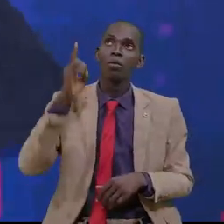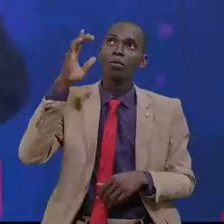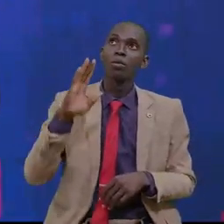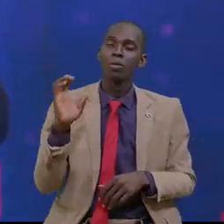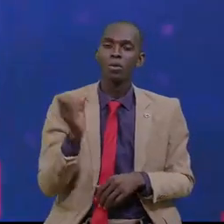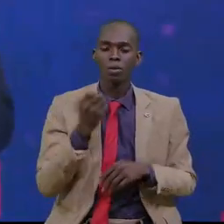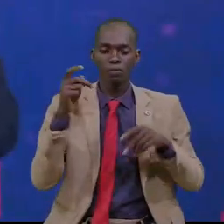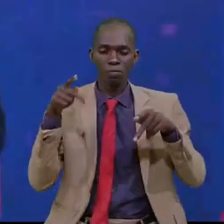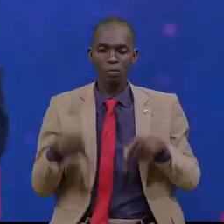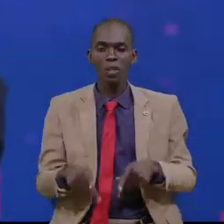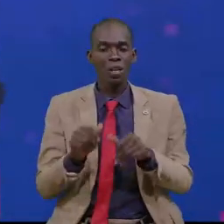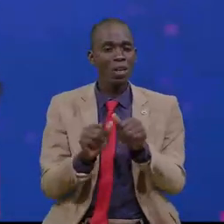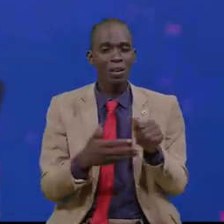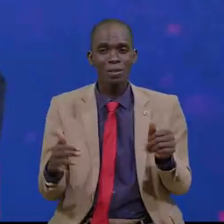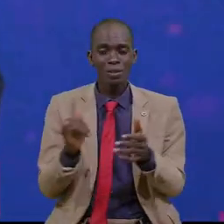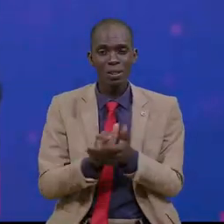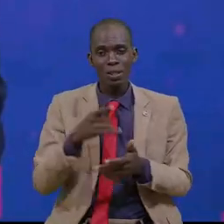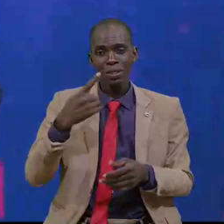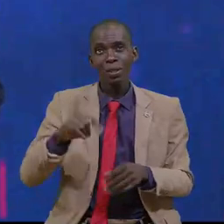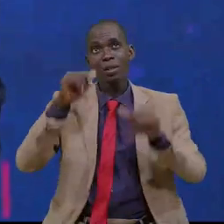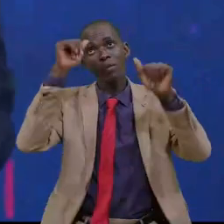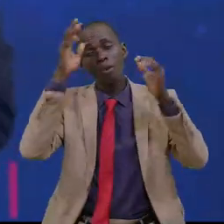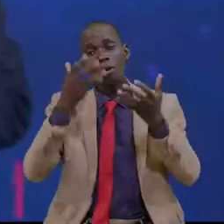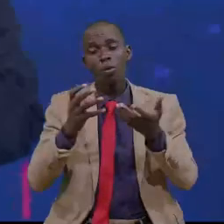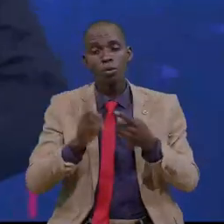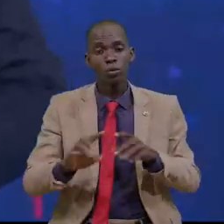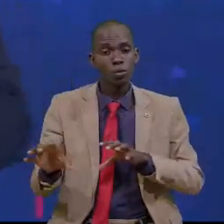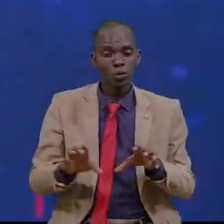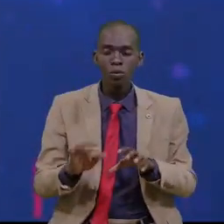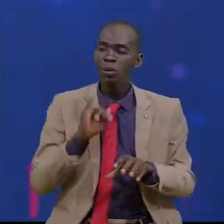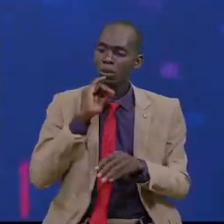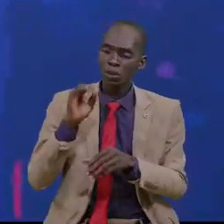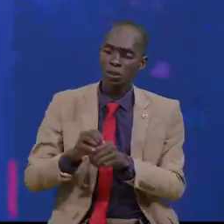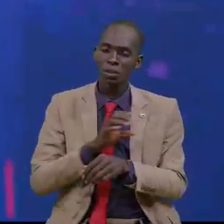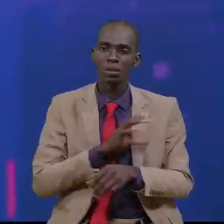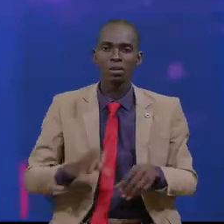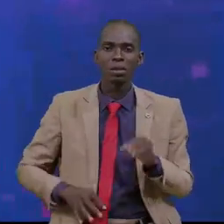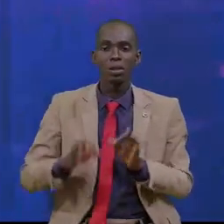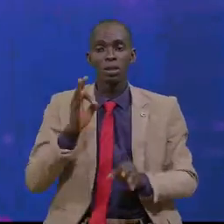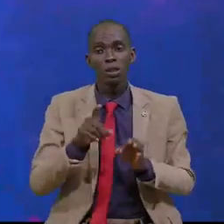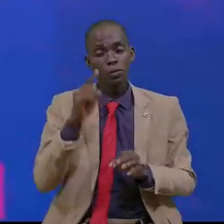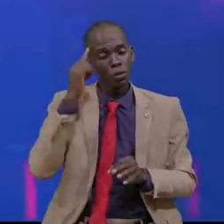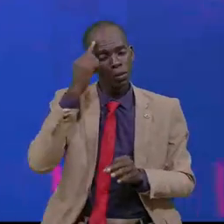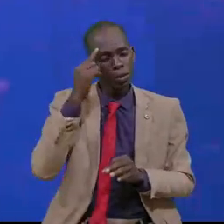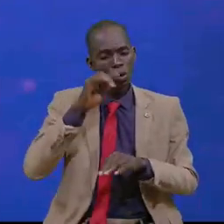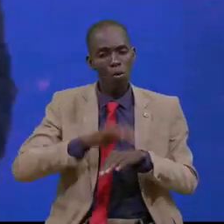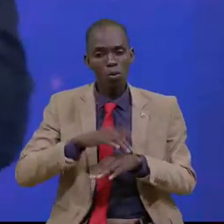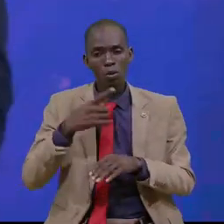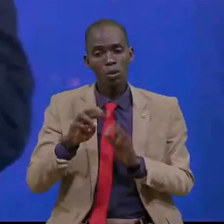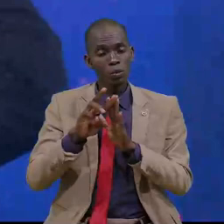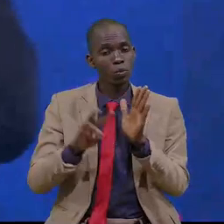de la personne de Dieu. Tout ce que le Père voulait faire, il a fait. Si tu penses à la volonté de